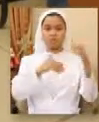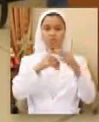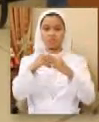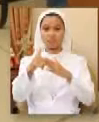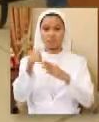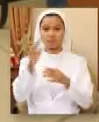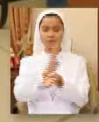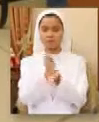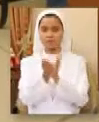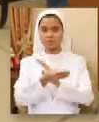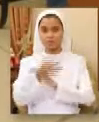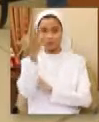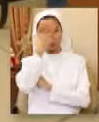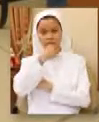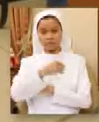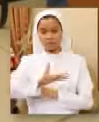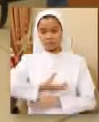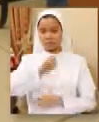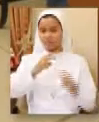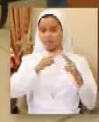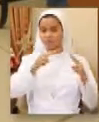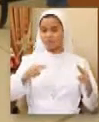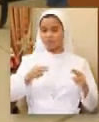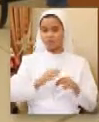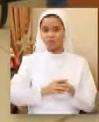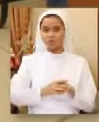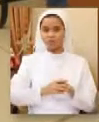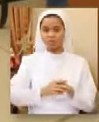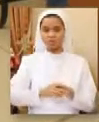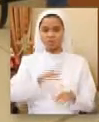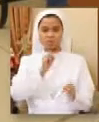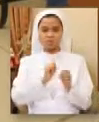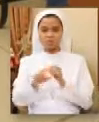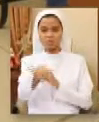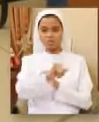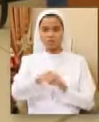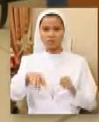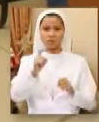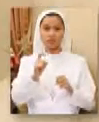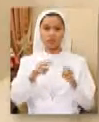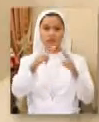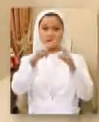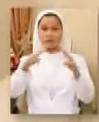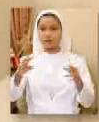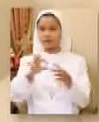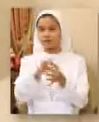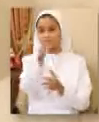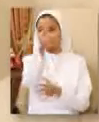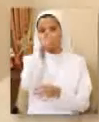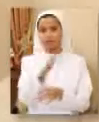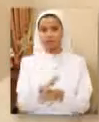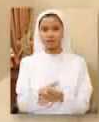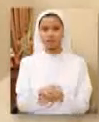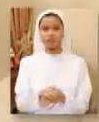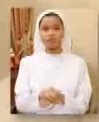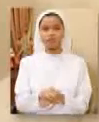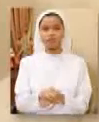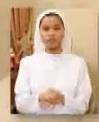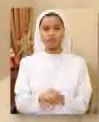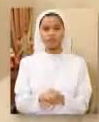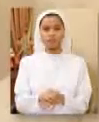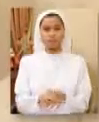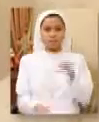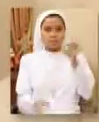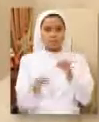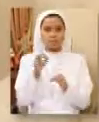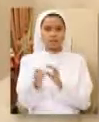lot of money, nagpaparenovate tayo. Eh bakit hindi ang harungtang Diyos ang bahay ng Diyos? At kapag ikaw